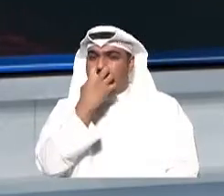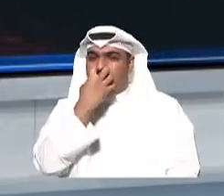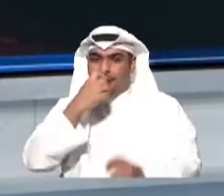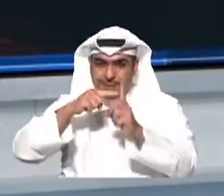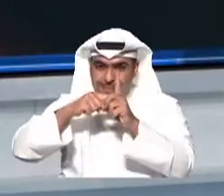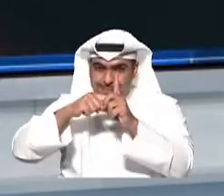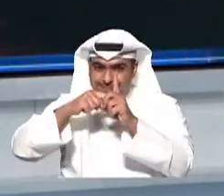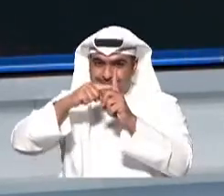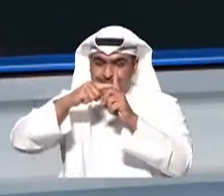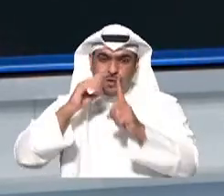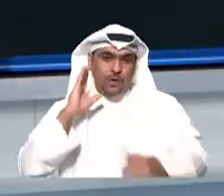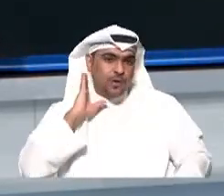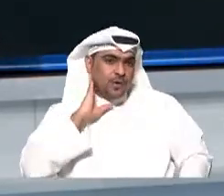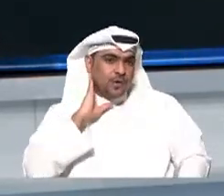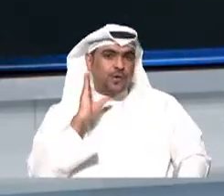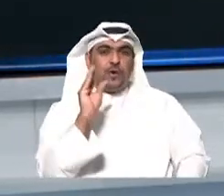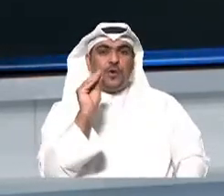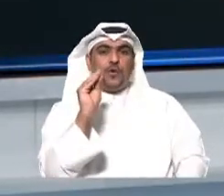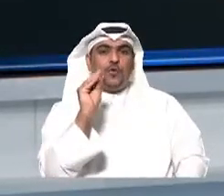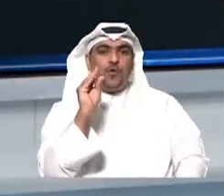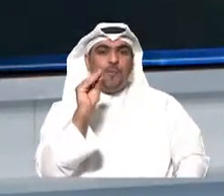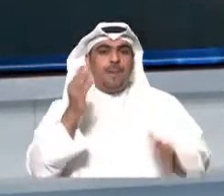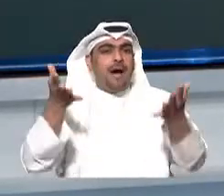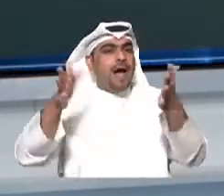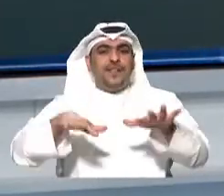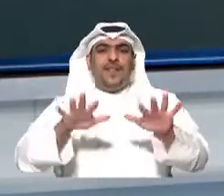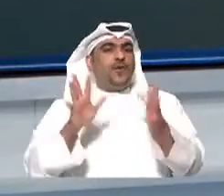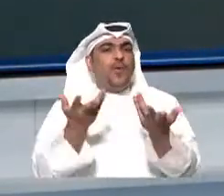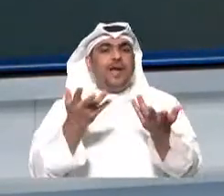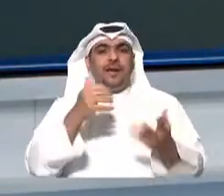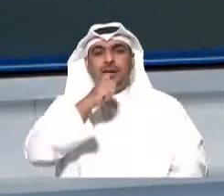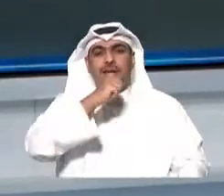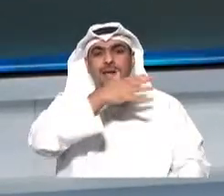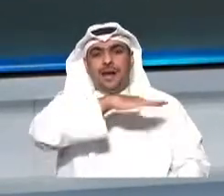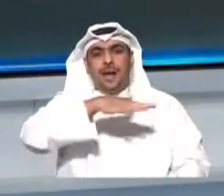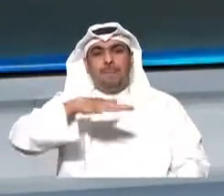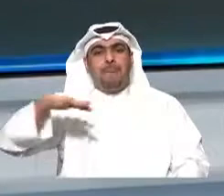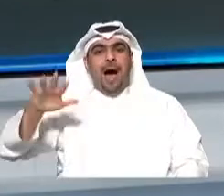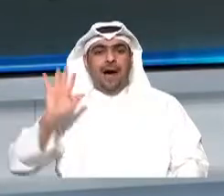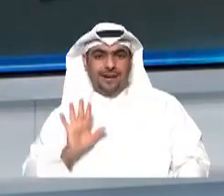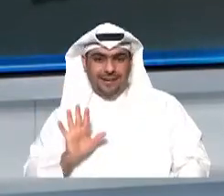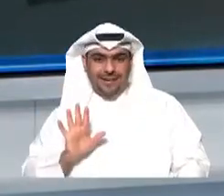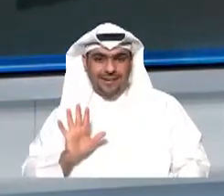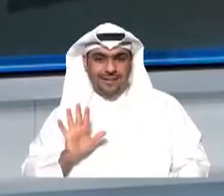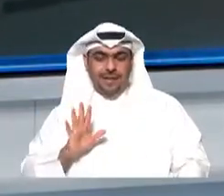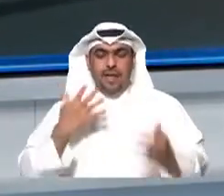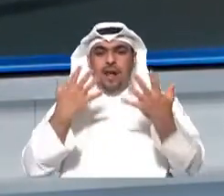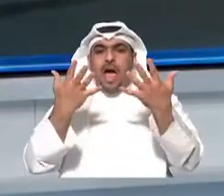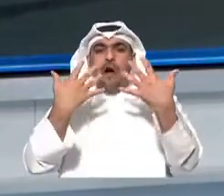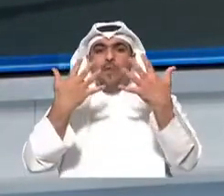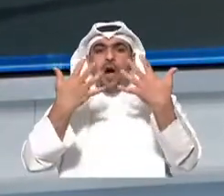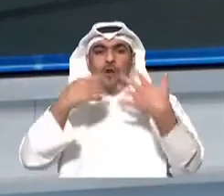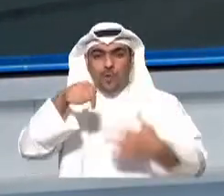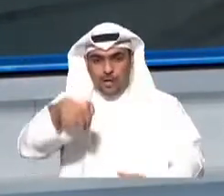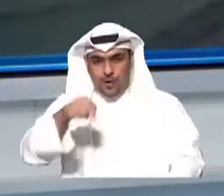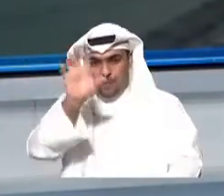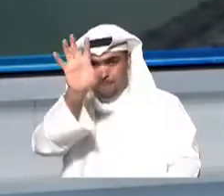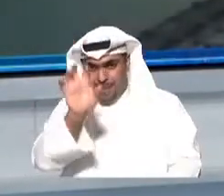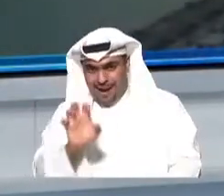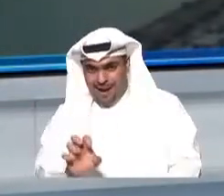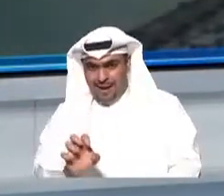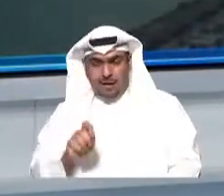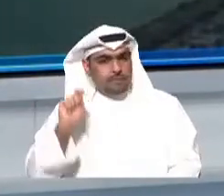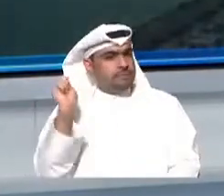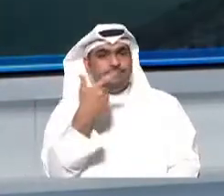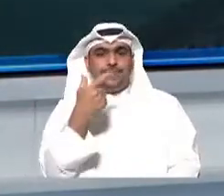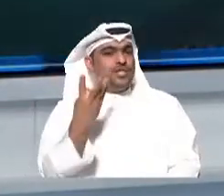المناطق الساحلية والجزر بسبب الرياح الجنوبية والجنوبية الشرقية. سرعتها الليلة تراوح ما بين 8 إلى 32